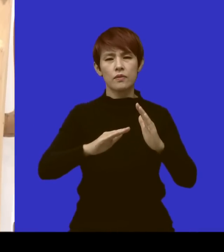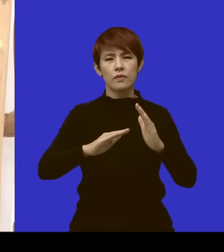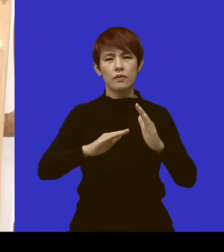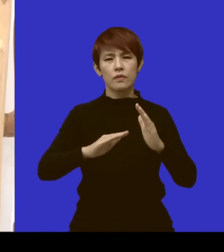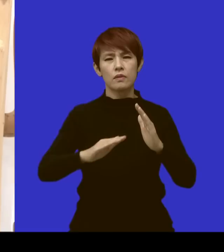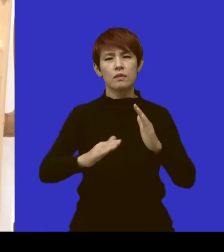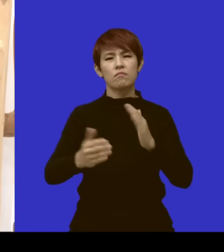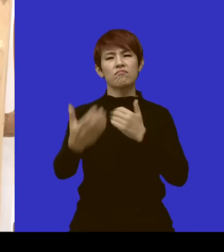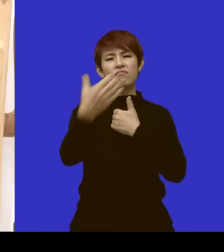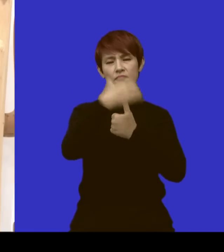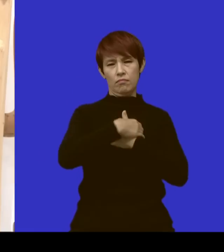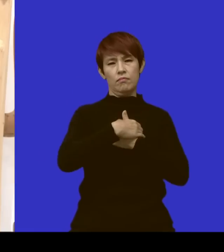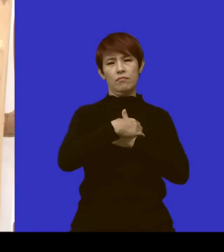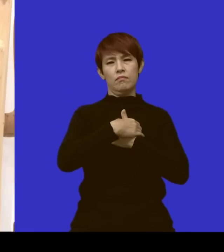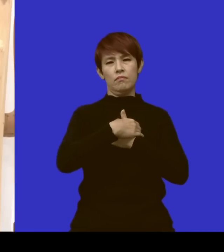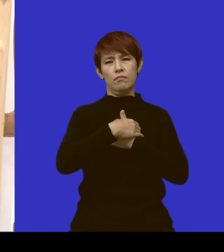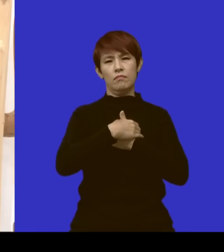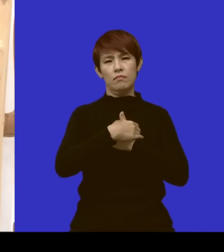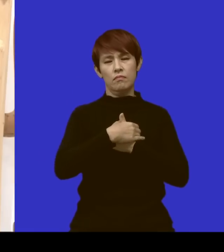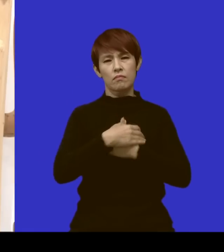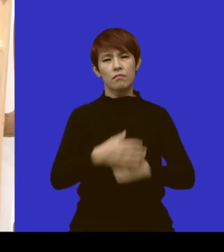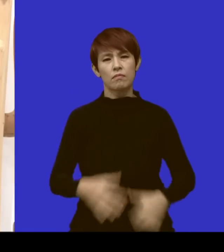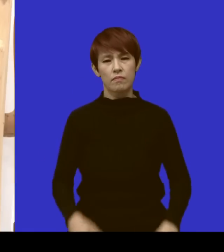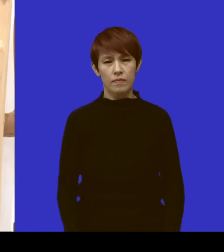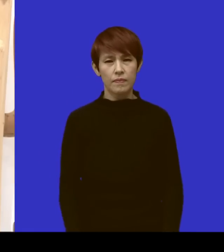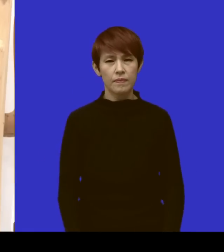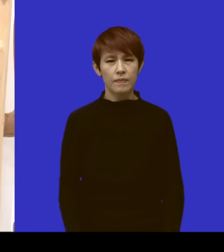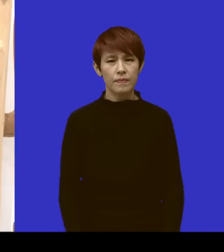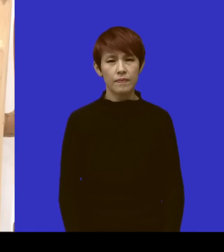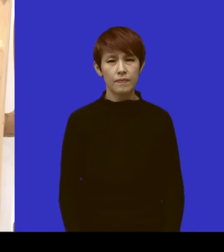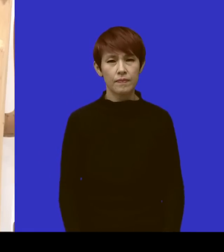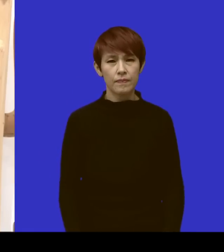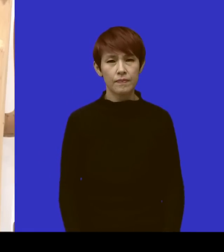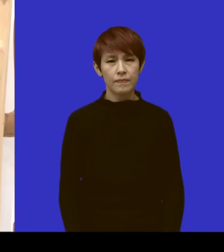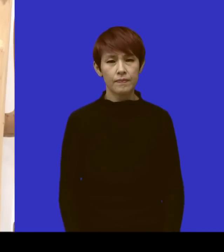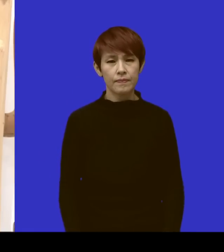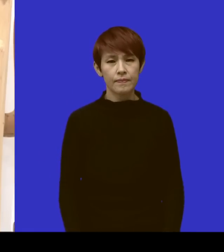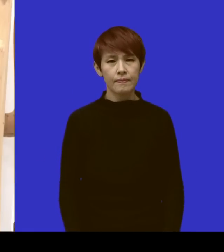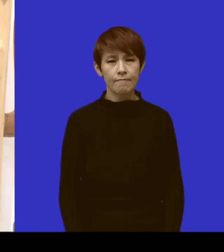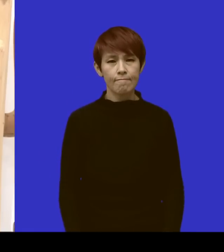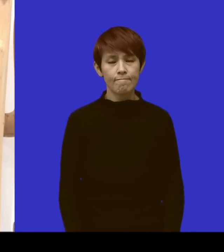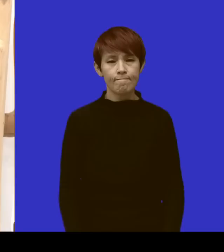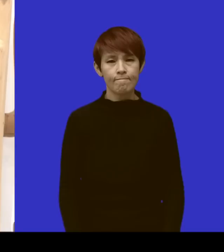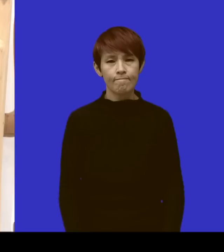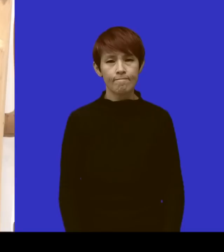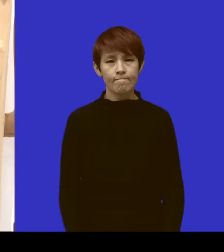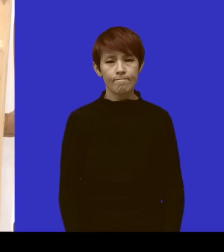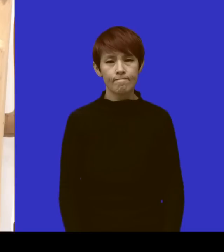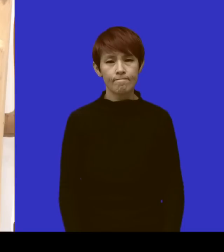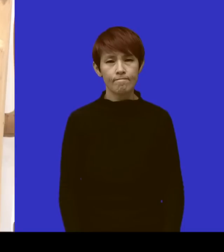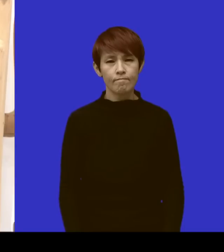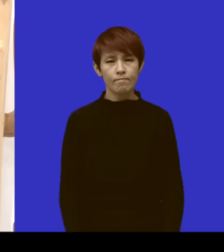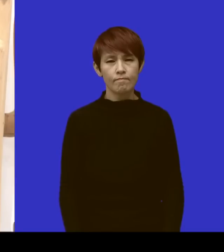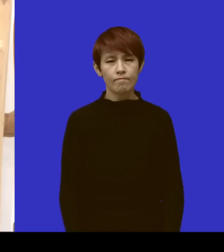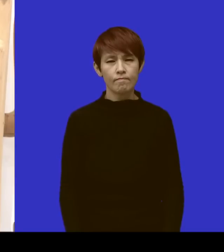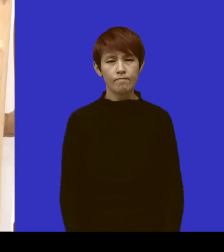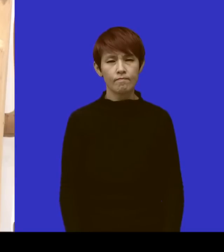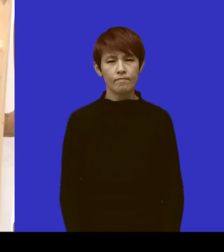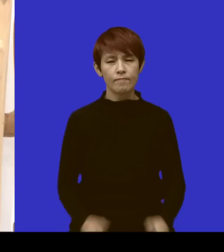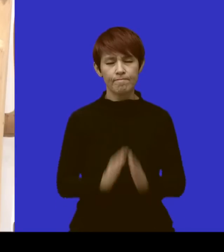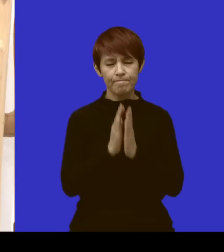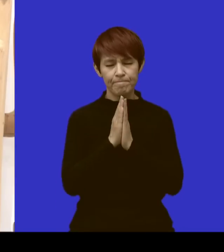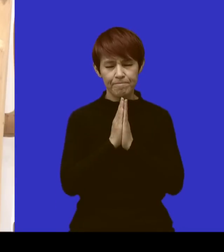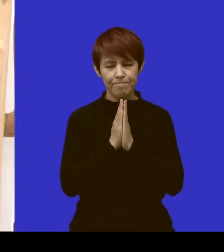때가 빠른 시기에 원하지 않는 그 빠른 시기에 왔고 그러면서 이제 기도 가운데